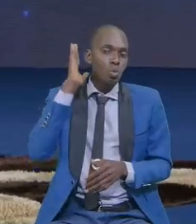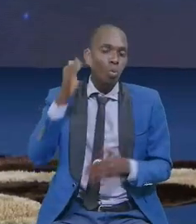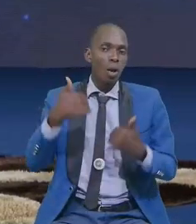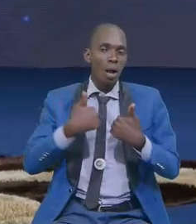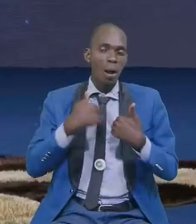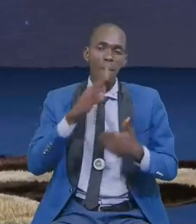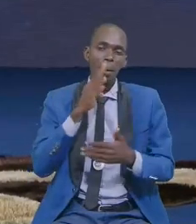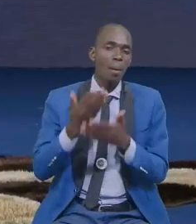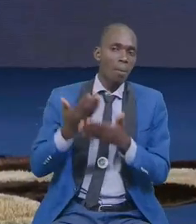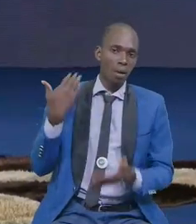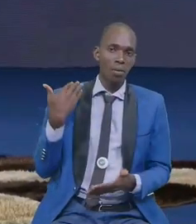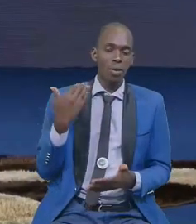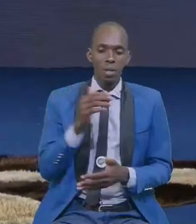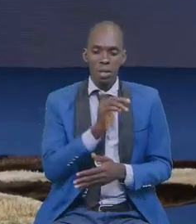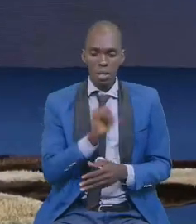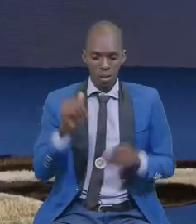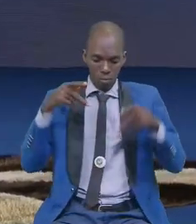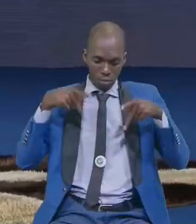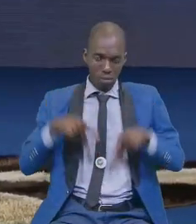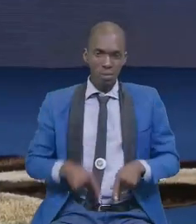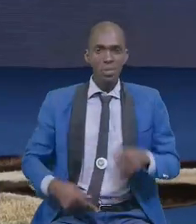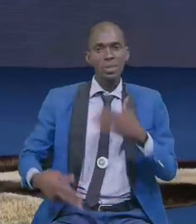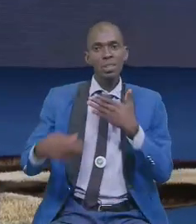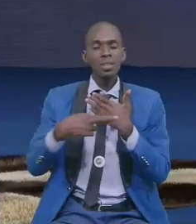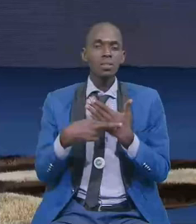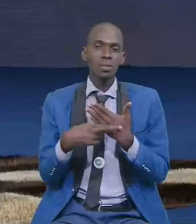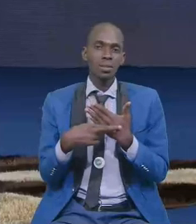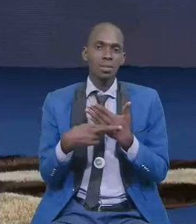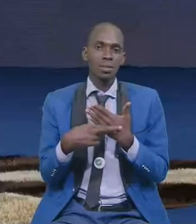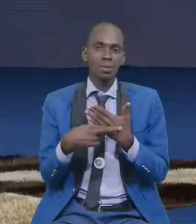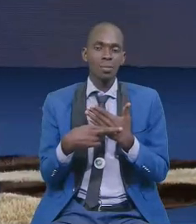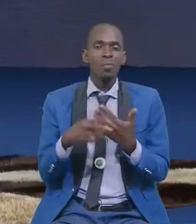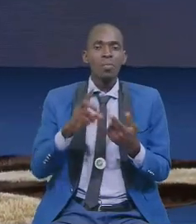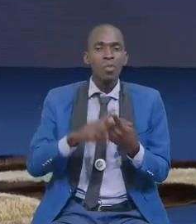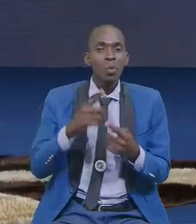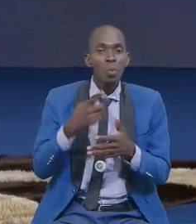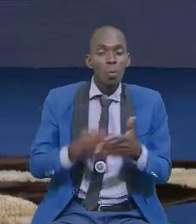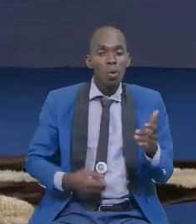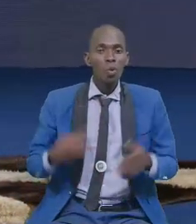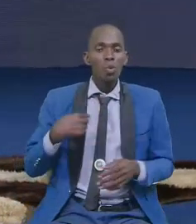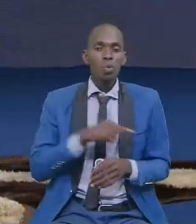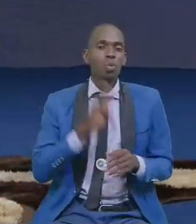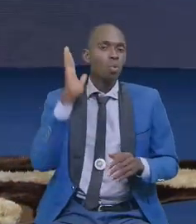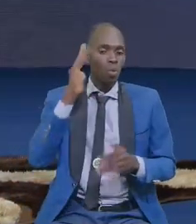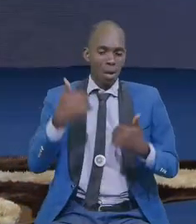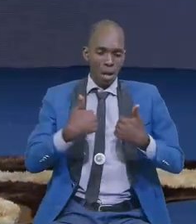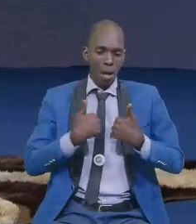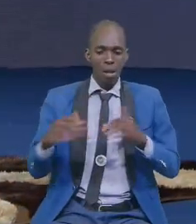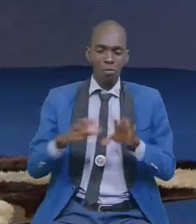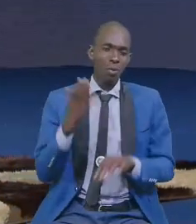être. Il y a une restauration personnelle à ce que nous aurions pu faire.